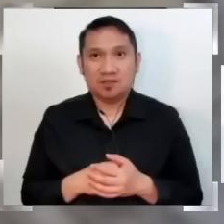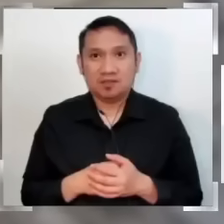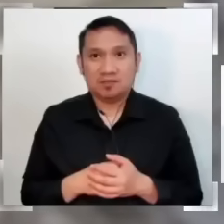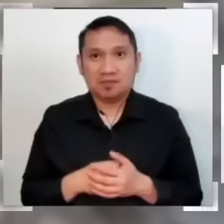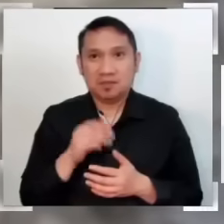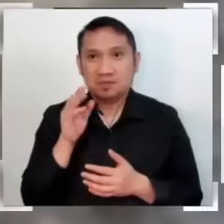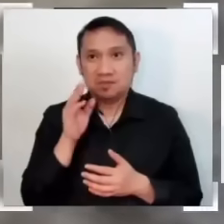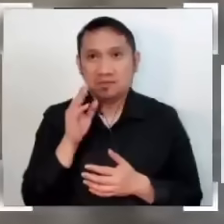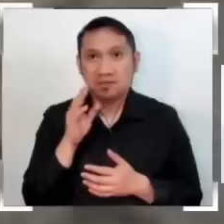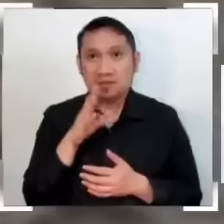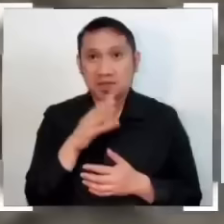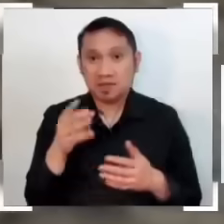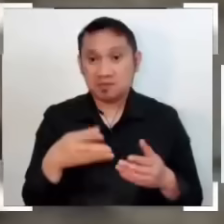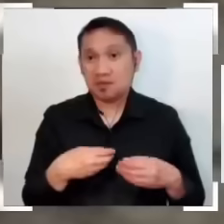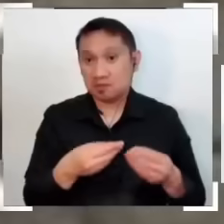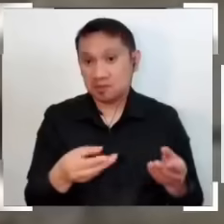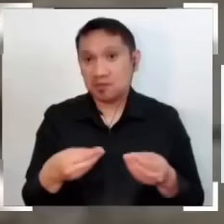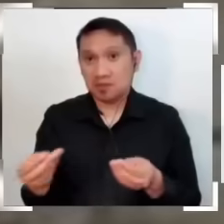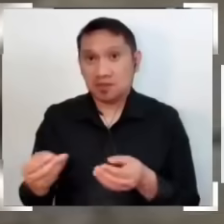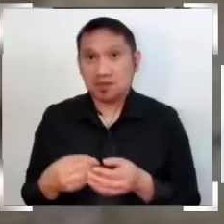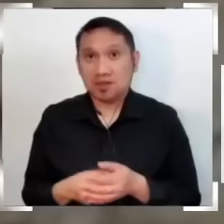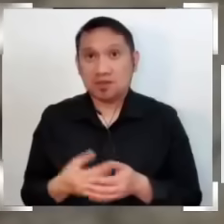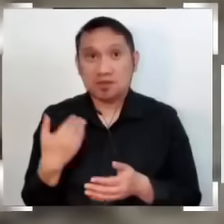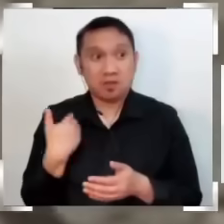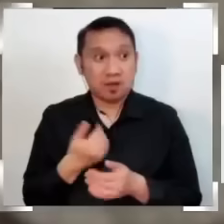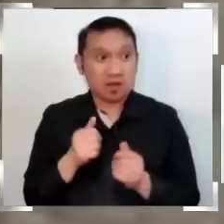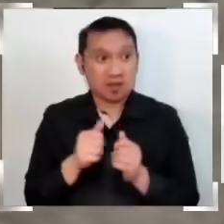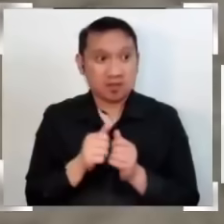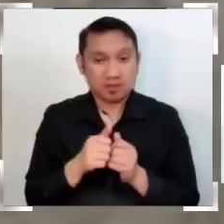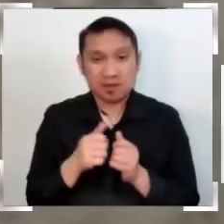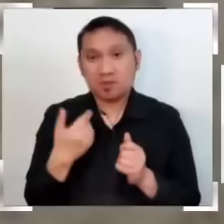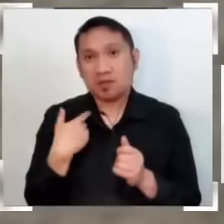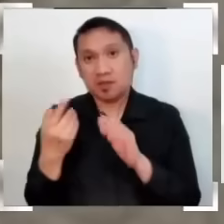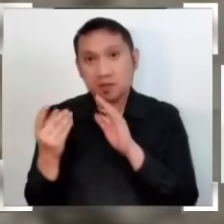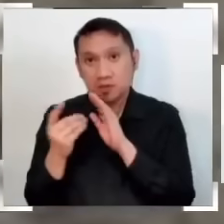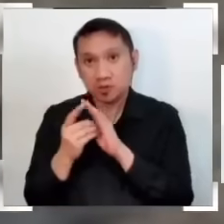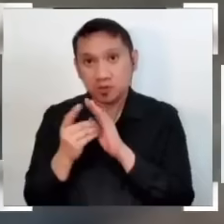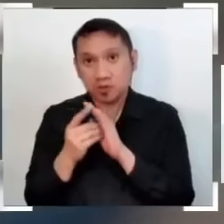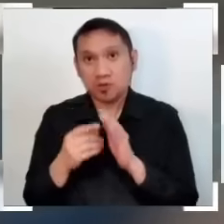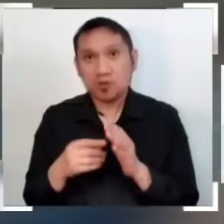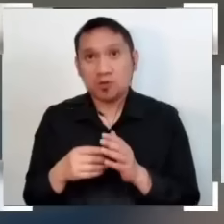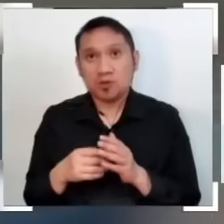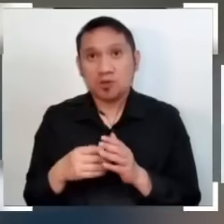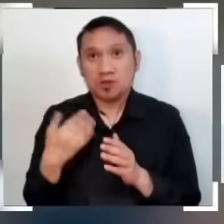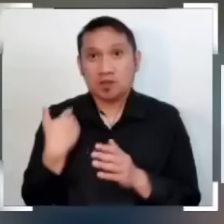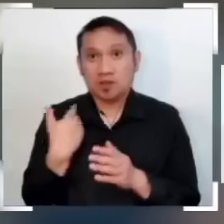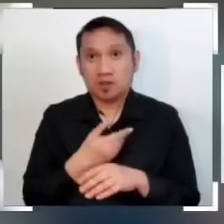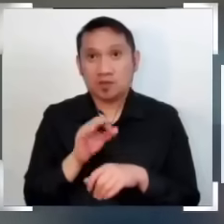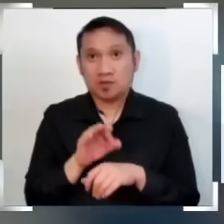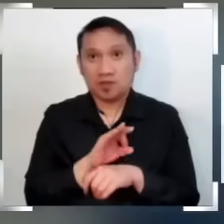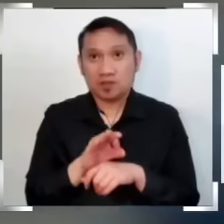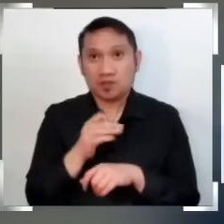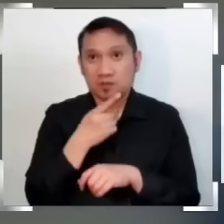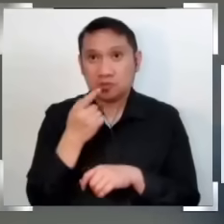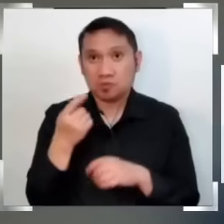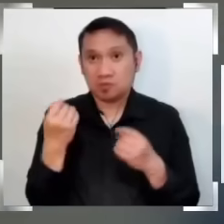Ipamimigay namin doon sa mga kasamahan namin sa dormitory, doon sa aming factory. Marami po kami doon, halos